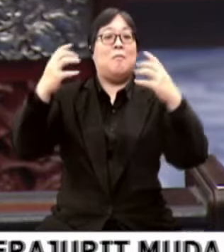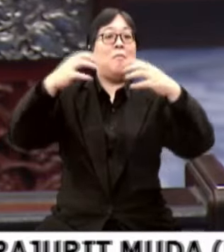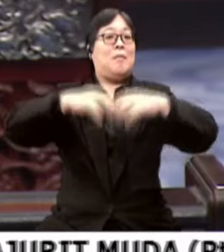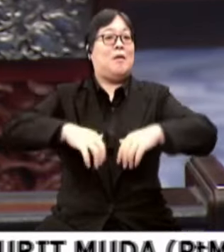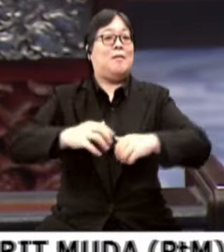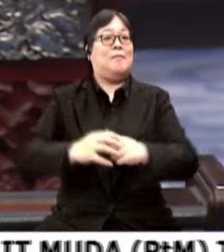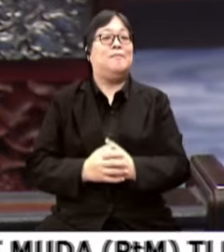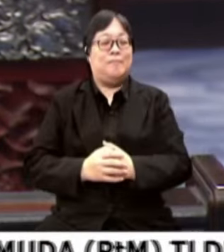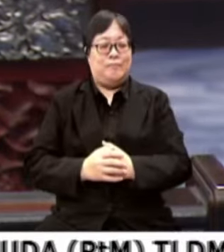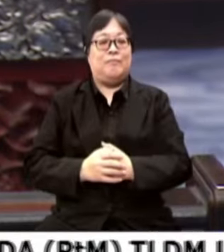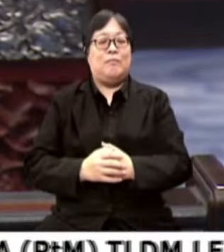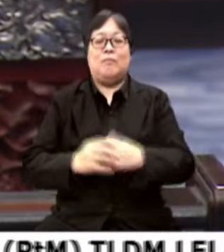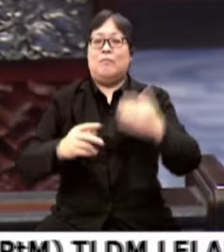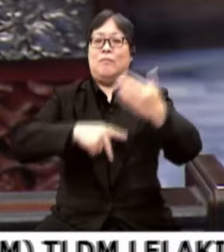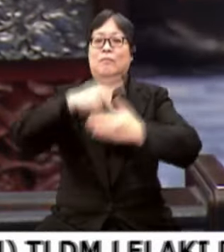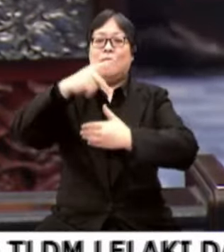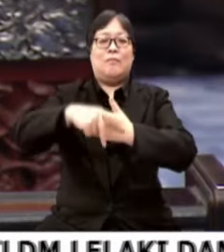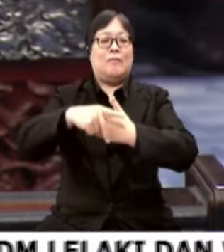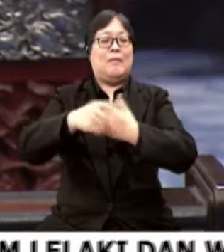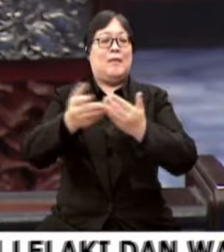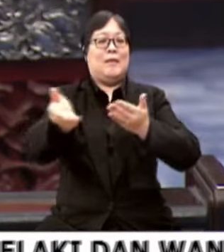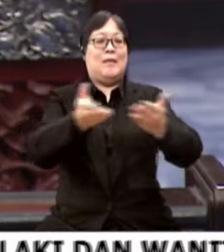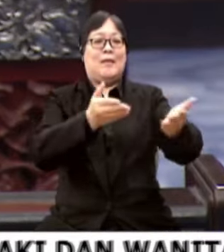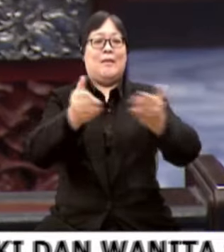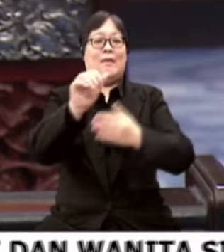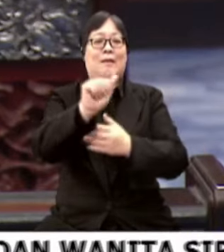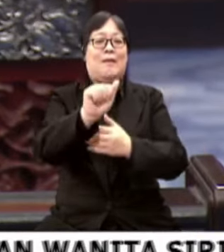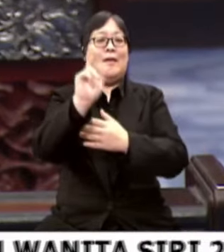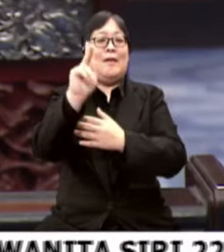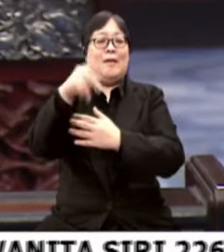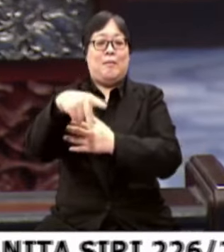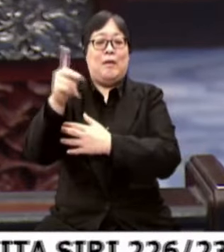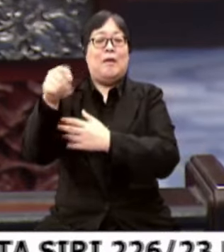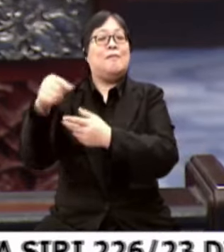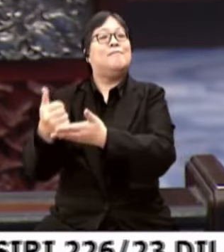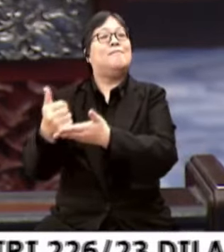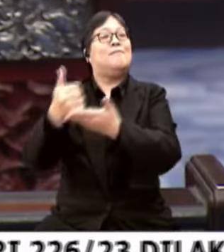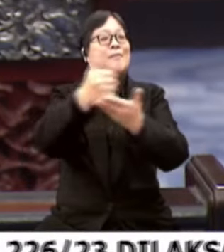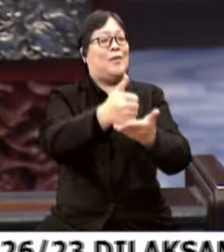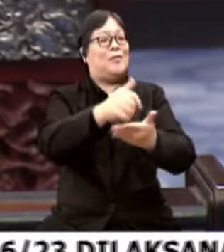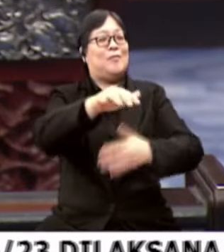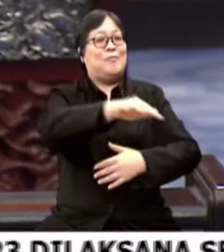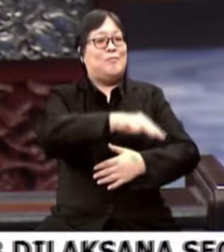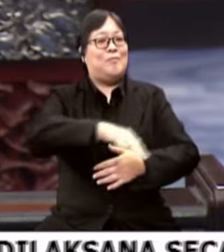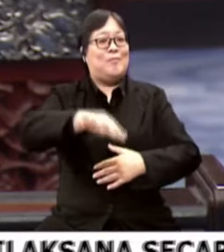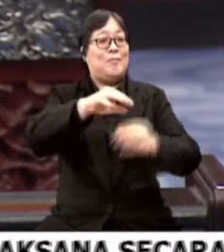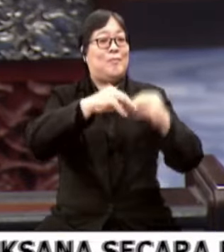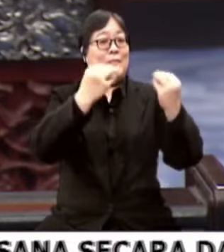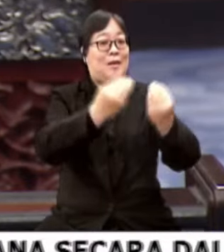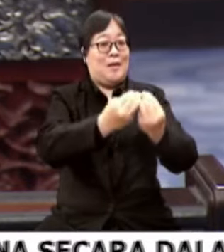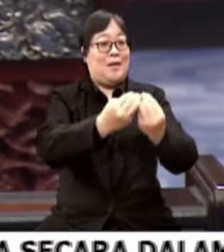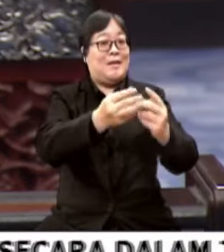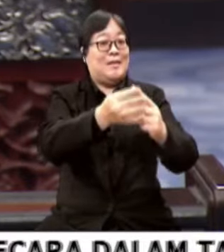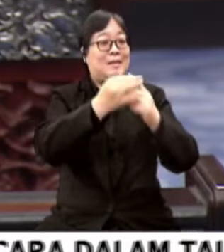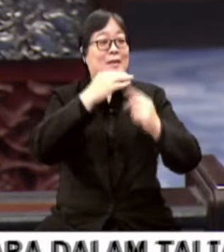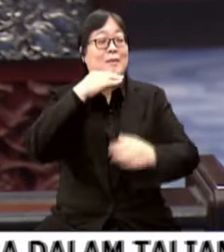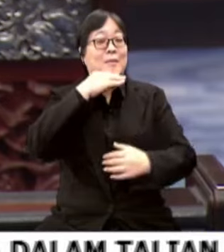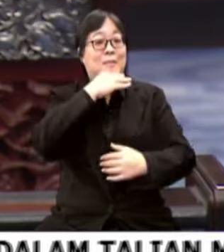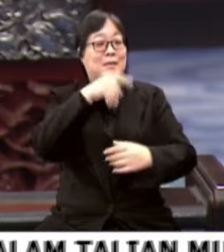program konstituan hutang dan hikmat nasihat yang diberikan ini dapat membantu masyarakat termasuk golongan beliau untuk mengatur